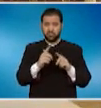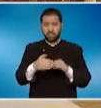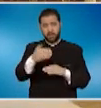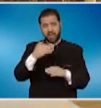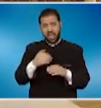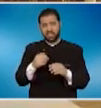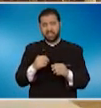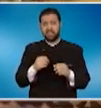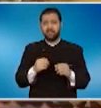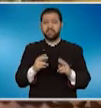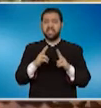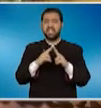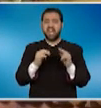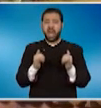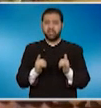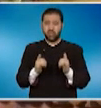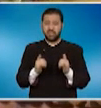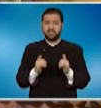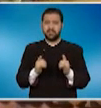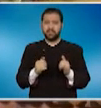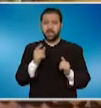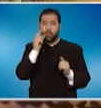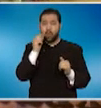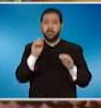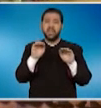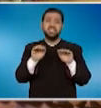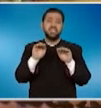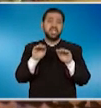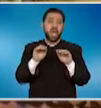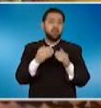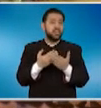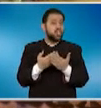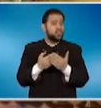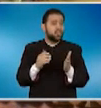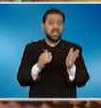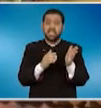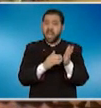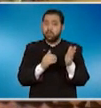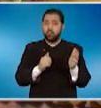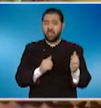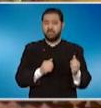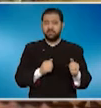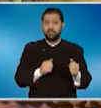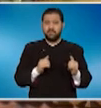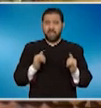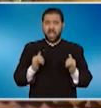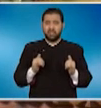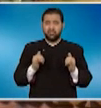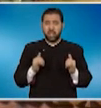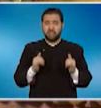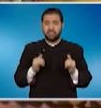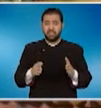înainte de emisiunea noastră, oamenii se întreabă de ce este nevoie de